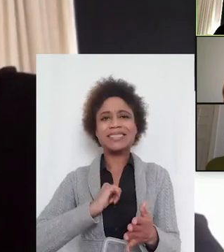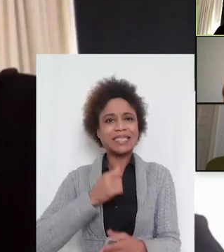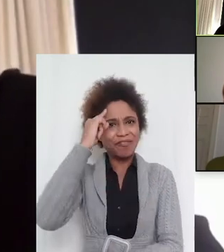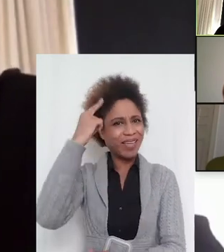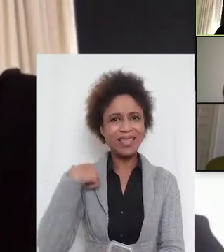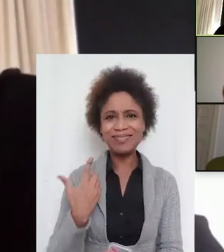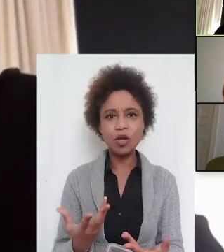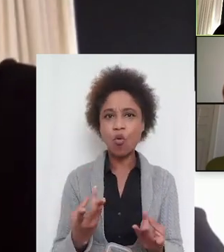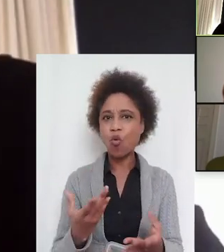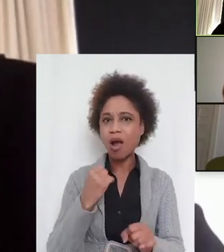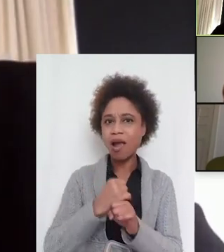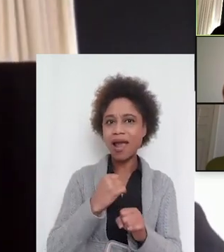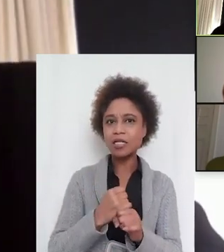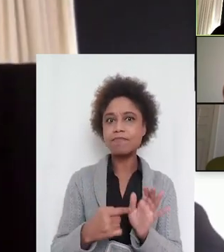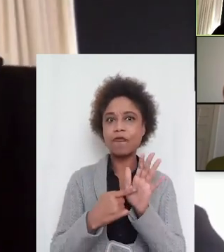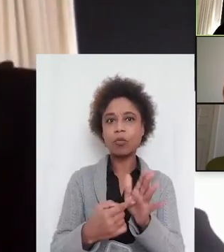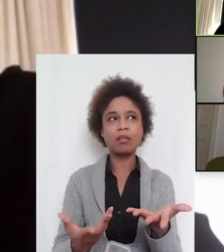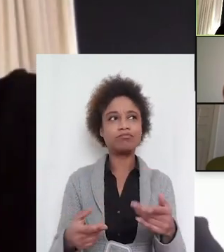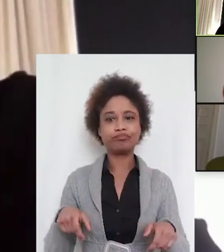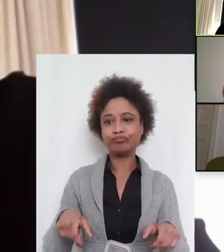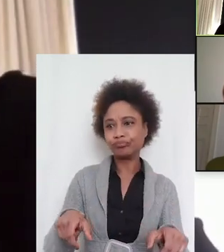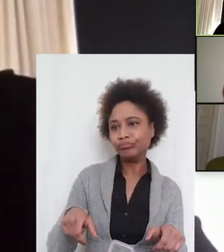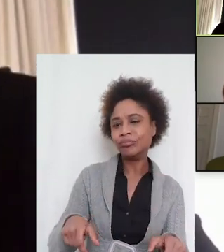is om bijvoorbeeld in een rolstoel te zitten